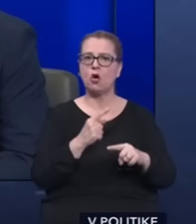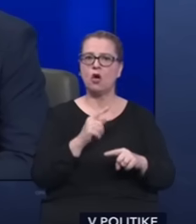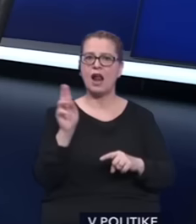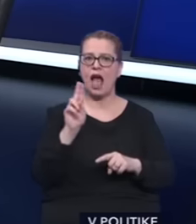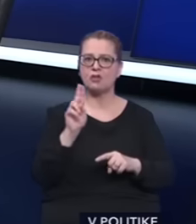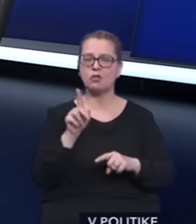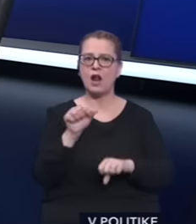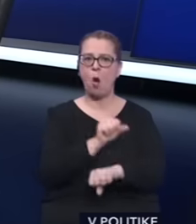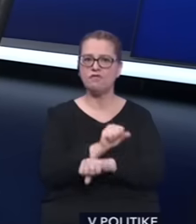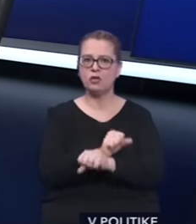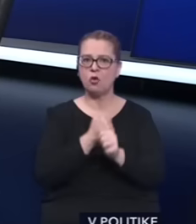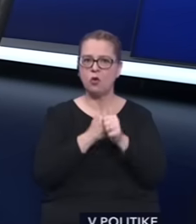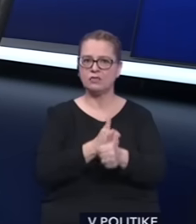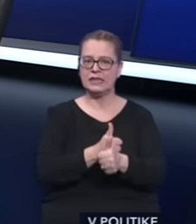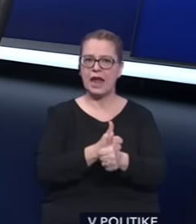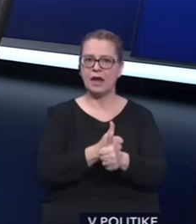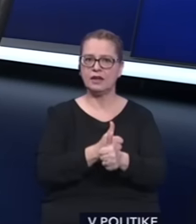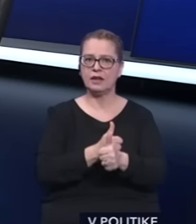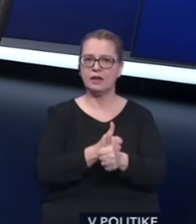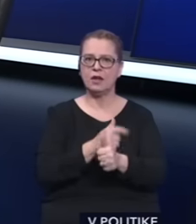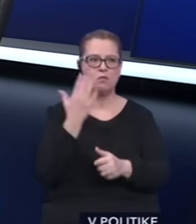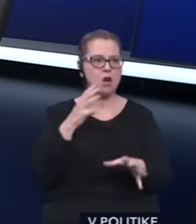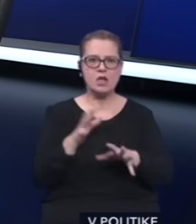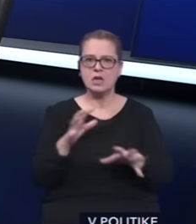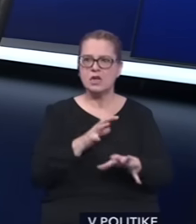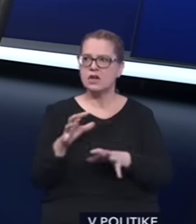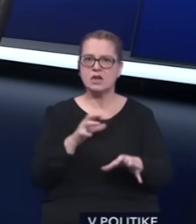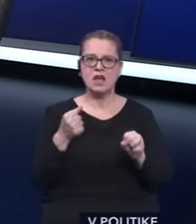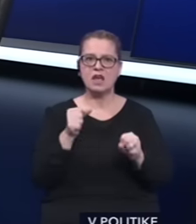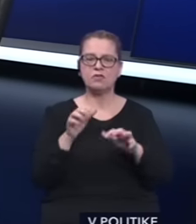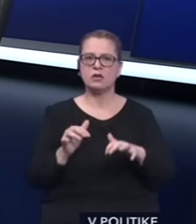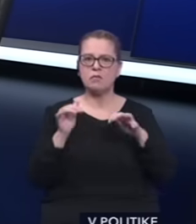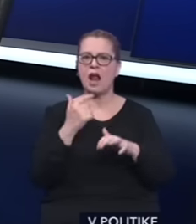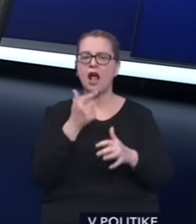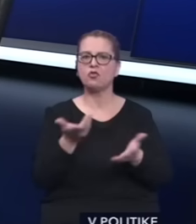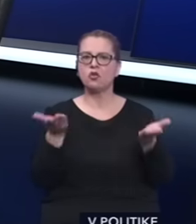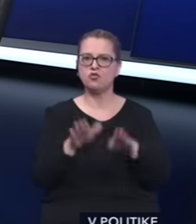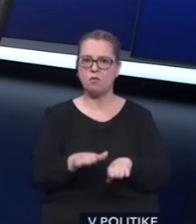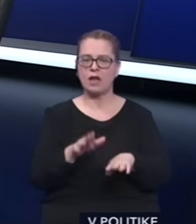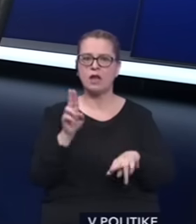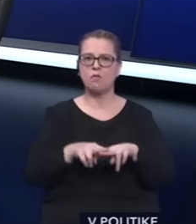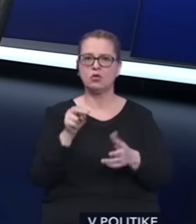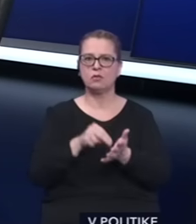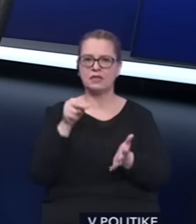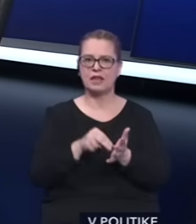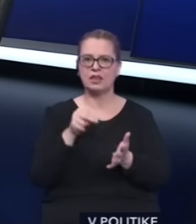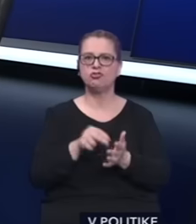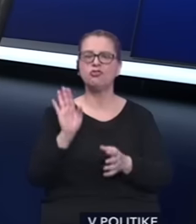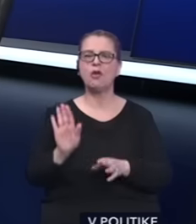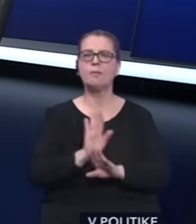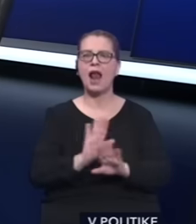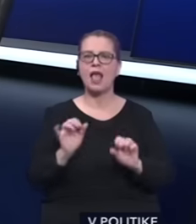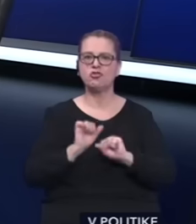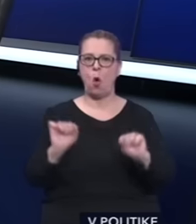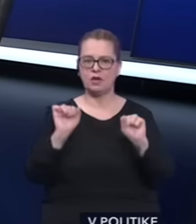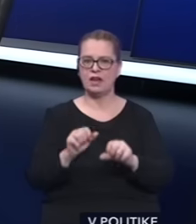sa o väzobnom stíhaní, tak behal vystresovaný po parlamente, že ako to dopadne, a potom sa tešil, že má iba nejakú ochranu. Tak vy